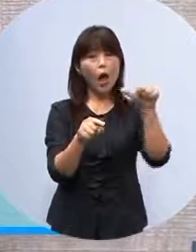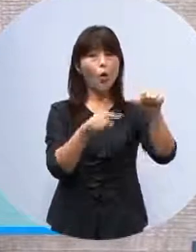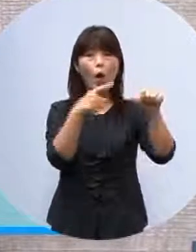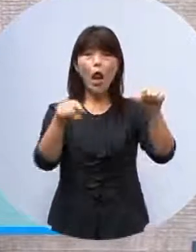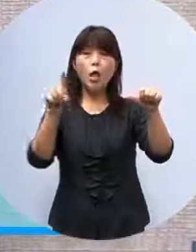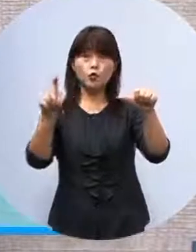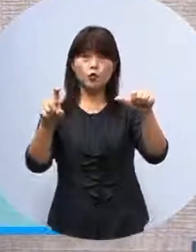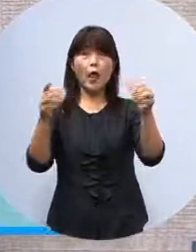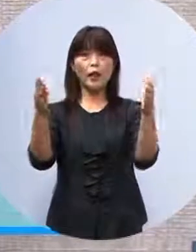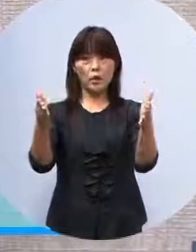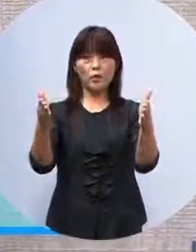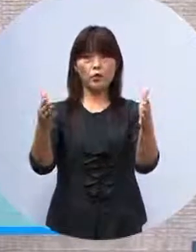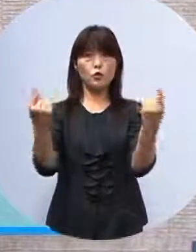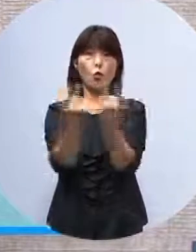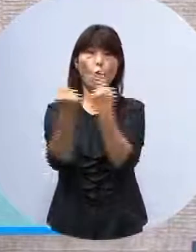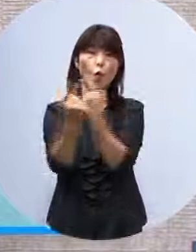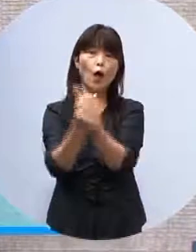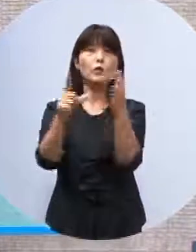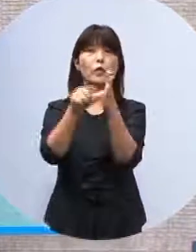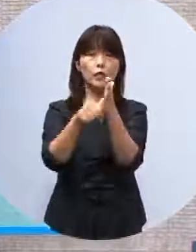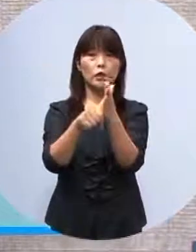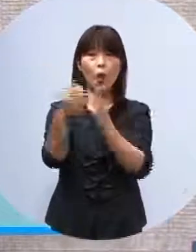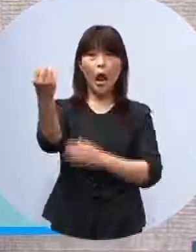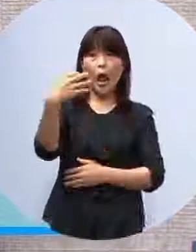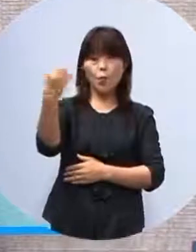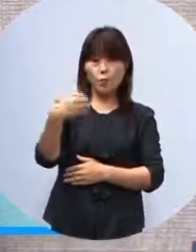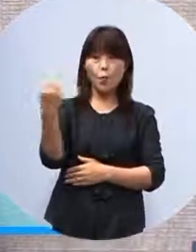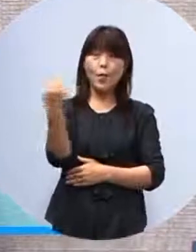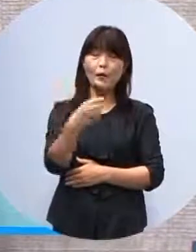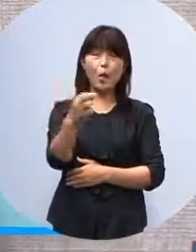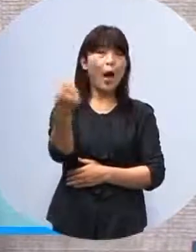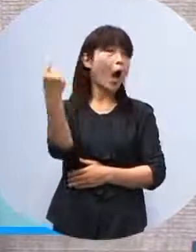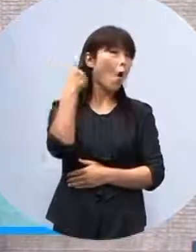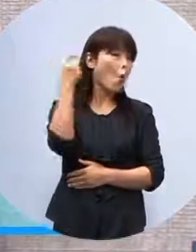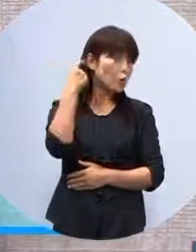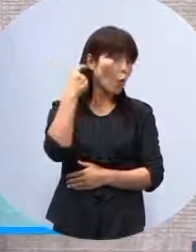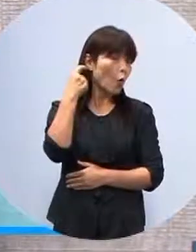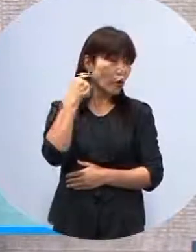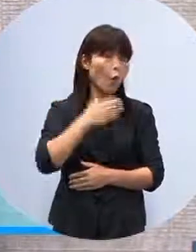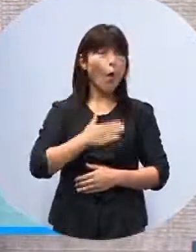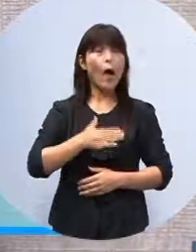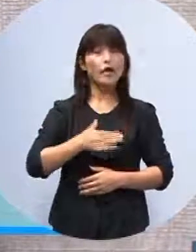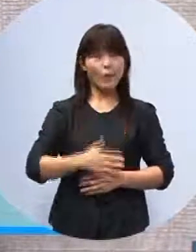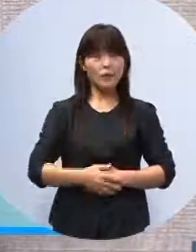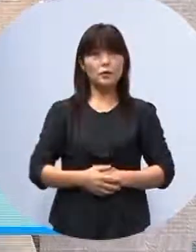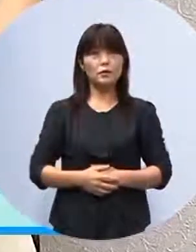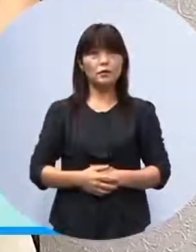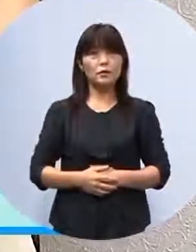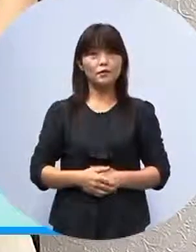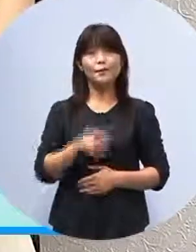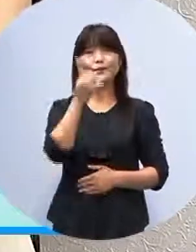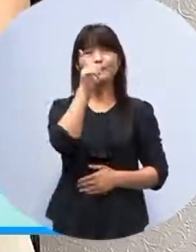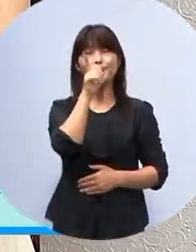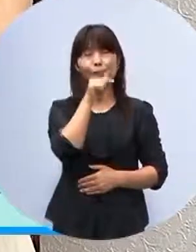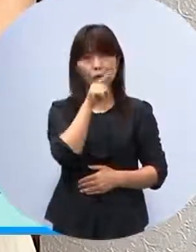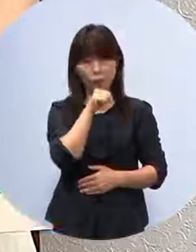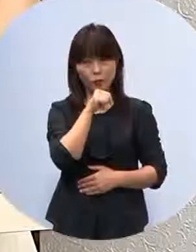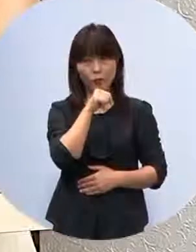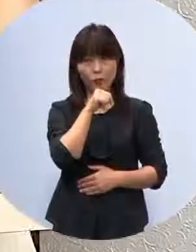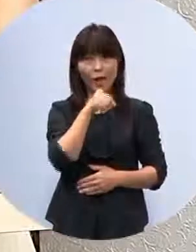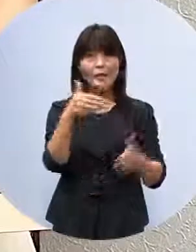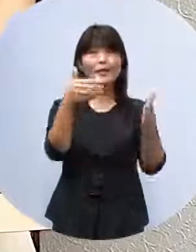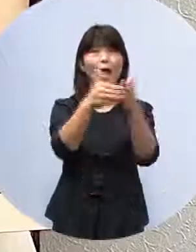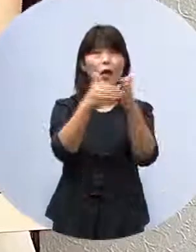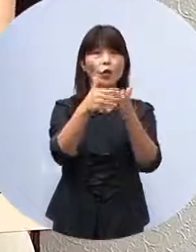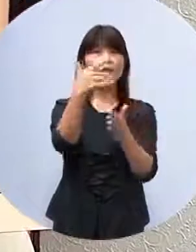5年から10年です。交換時期になるとランプがついたり音が鳴ったりして知らせてくれます。 なるほど。それ